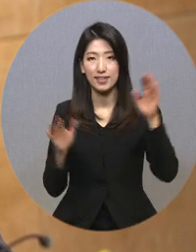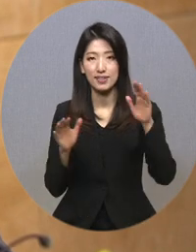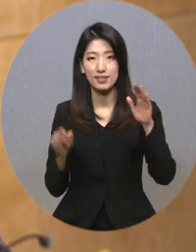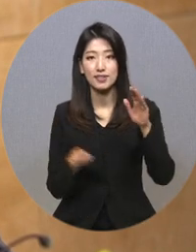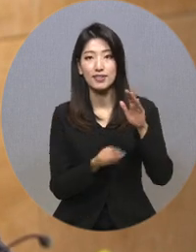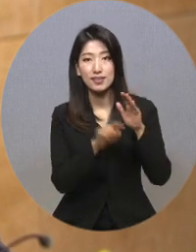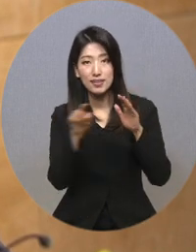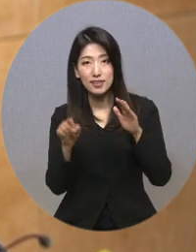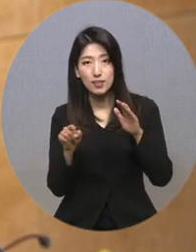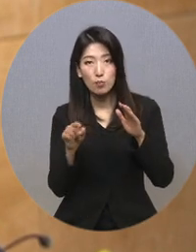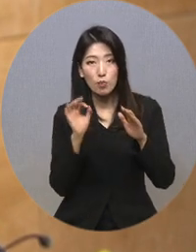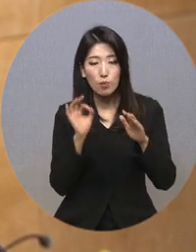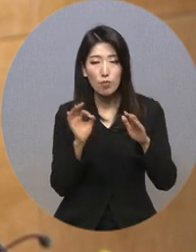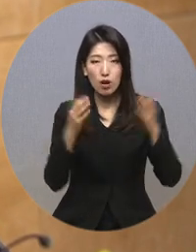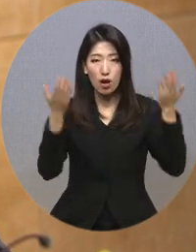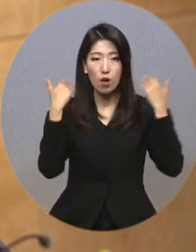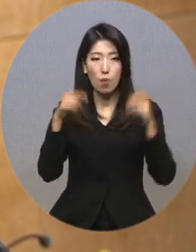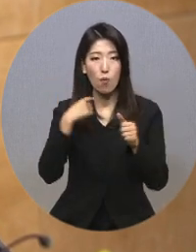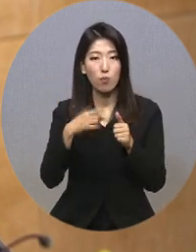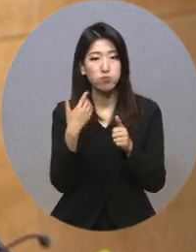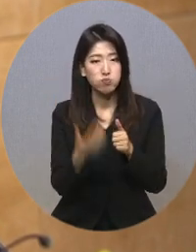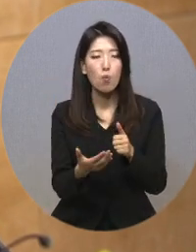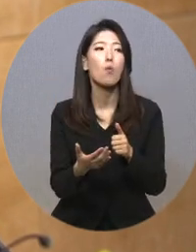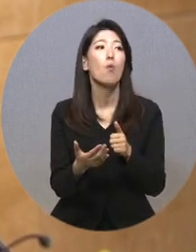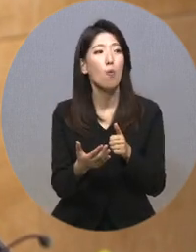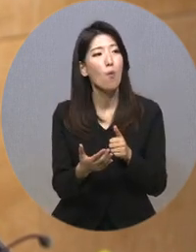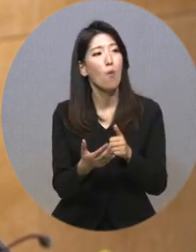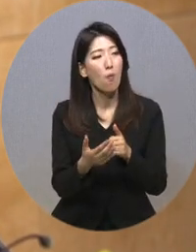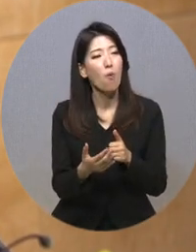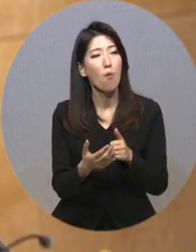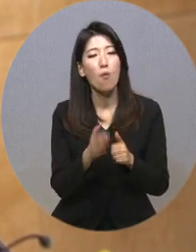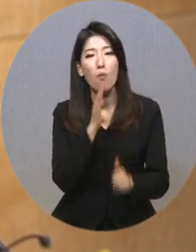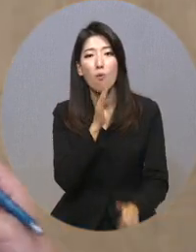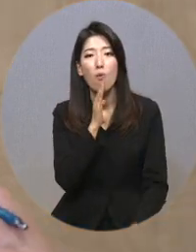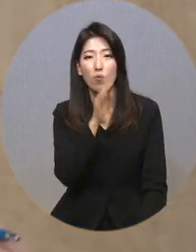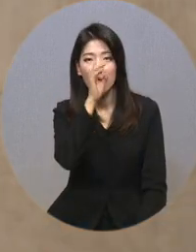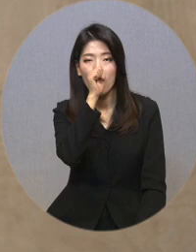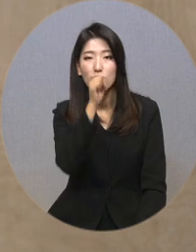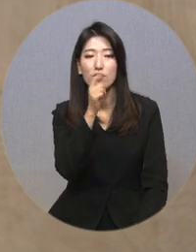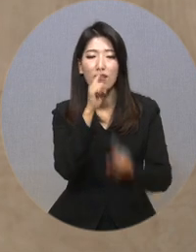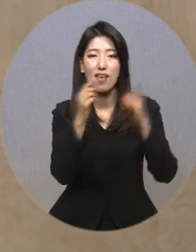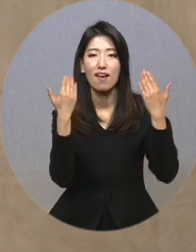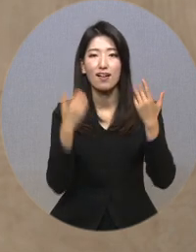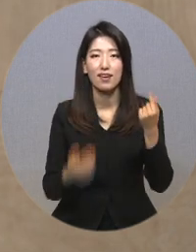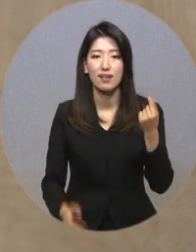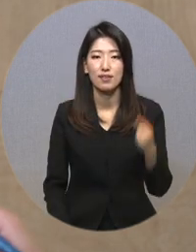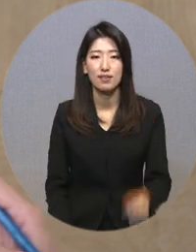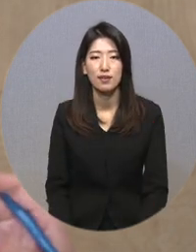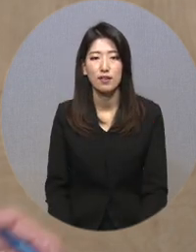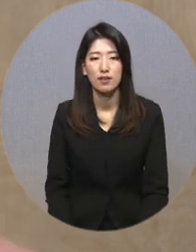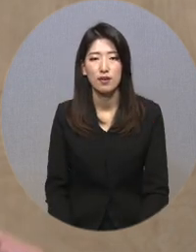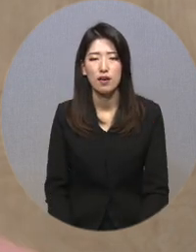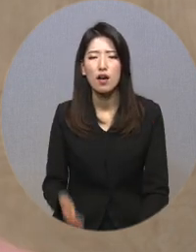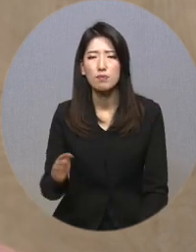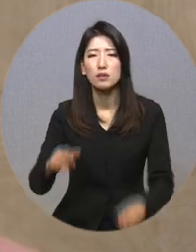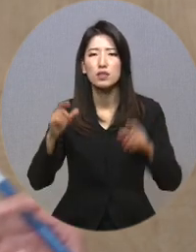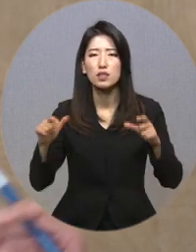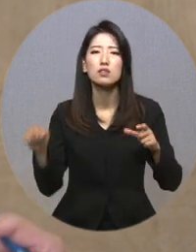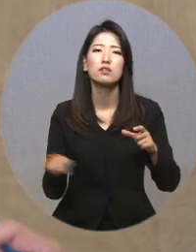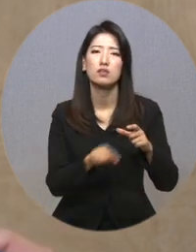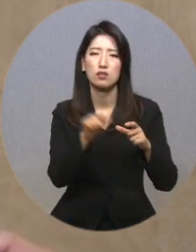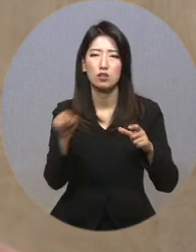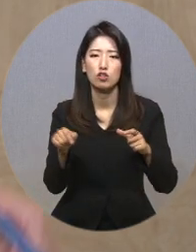학생들에게 해주고 있는 여러 가지 시스템에 대해서는 제가 충분히 좀 많이 네. 좋은 말씀 드린 것 같고요. 그 다음 반대로 이 지역을 위해서,